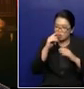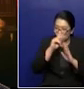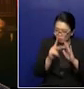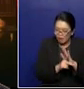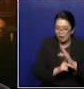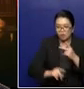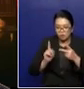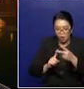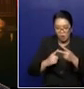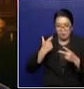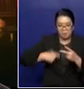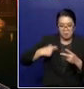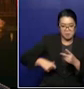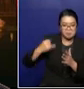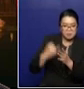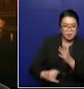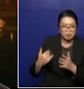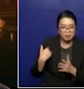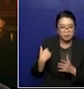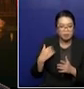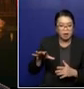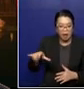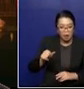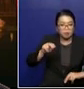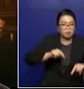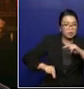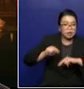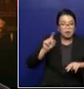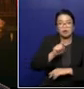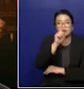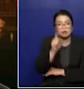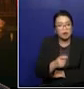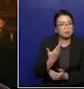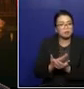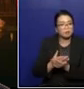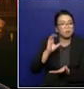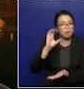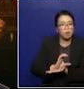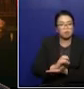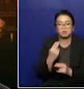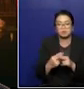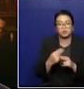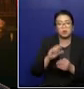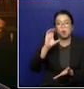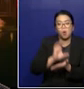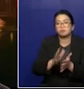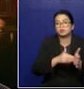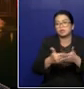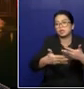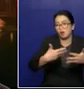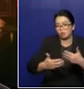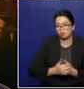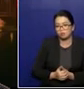ะแล้วเอามานั่งพิจารณาอย่างนี้ผมจะถามจริงๆเถอะงบนี้ผมขอเรียกมันว่างบสีเทาฮะ